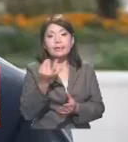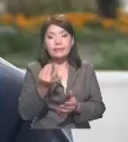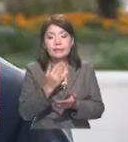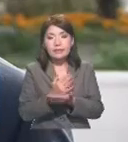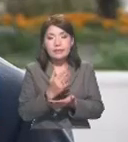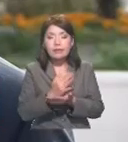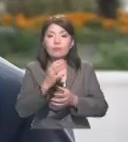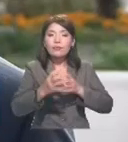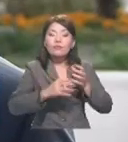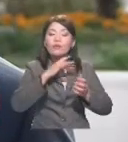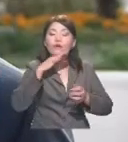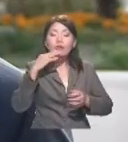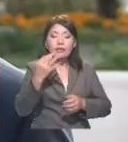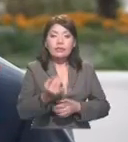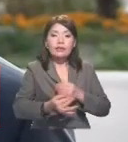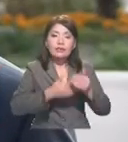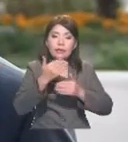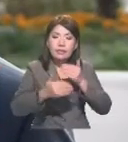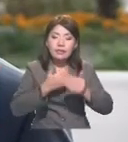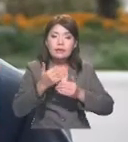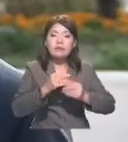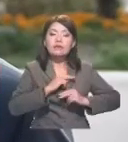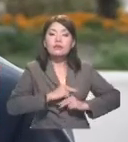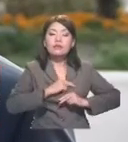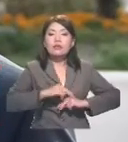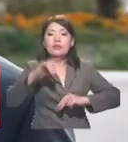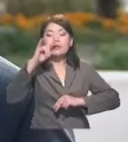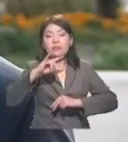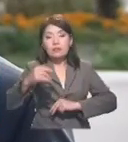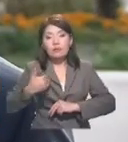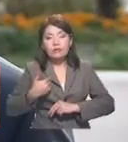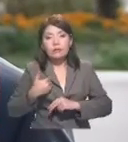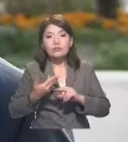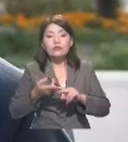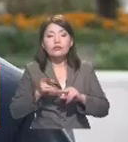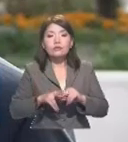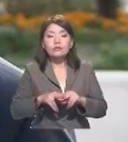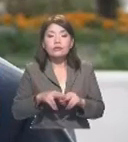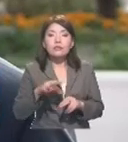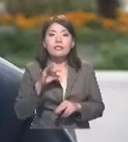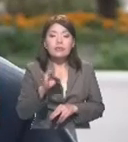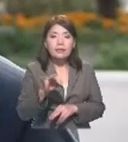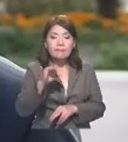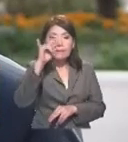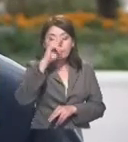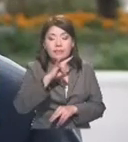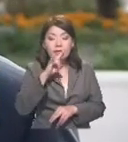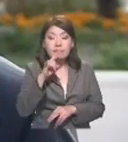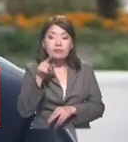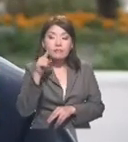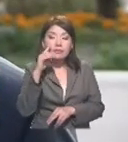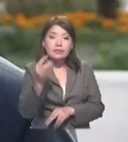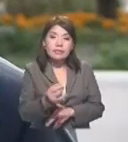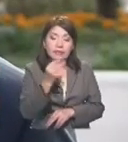многие страны, они, конечно, хотят развивать сотрудничество с Казахстаном. И Казахстан для них привлекателен с точки